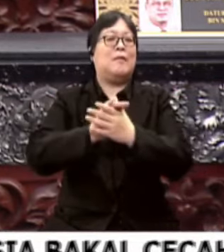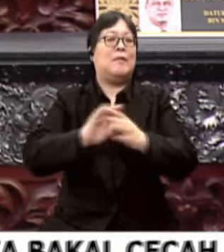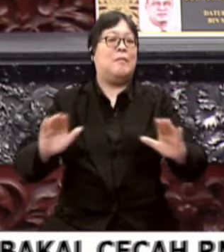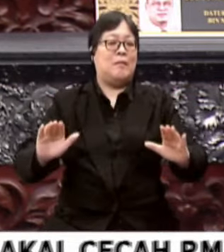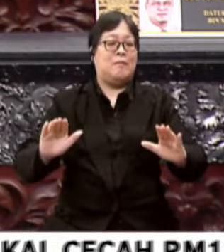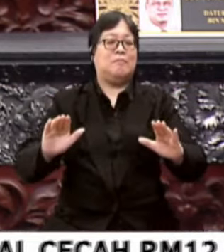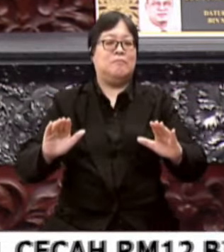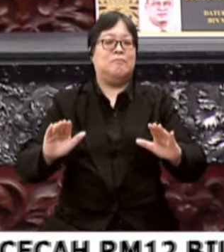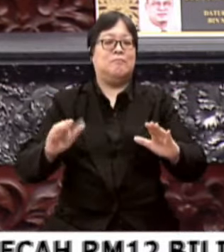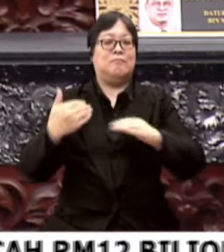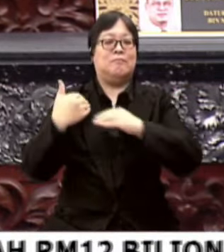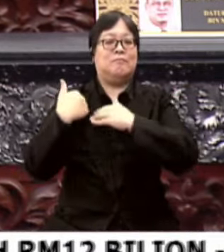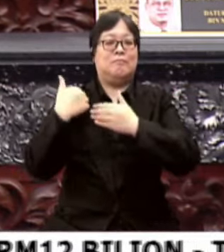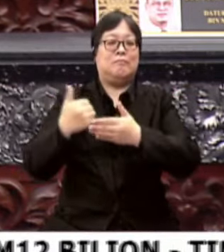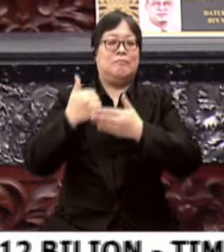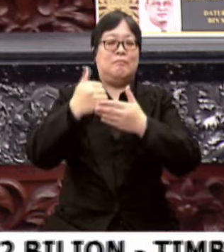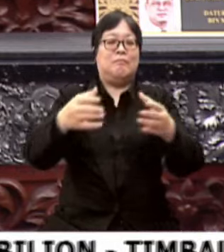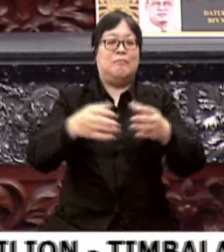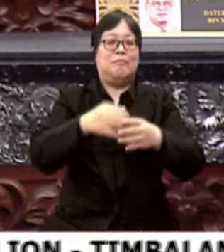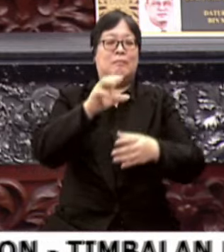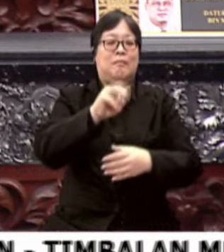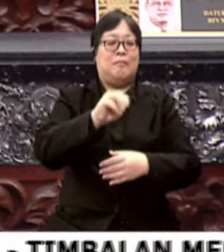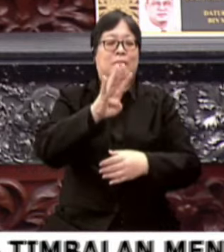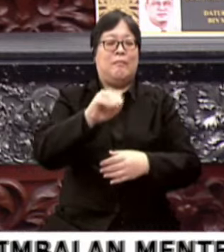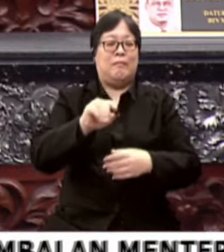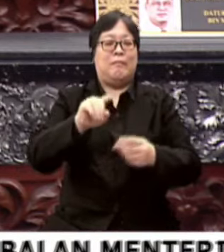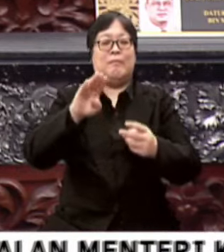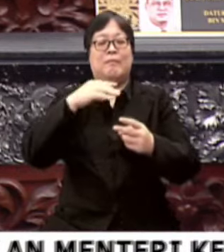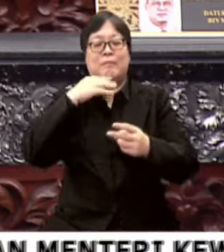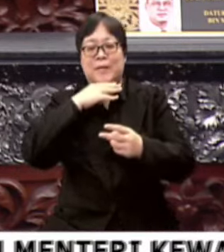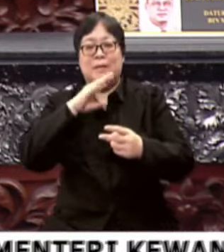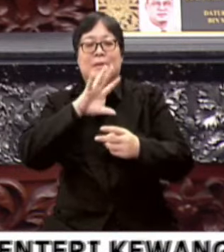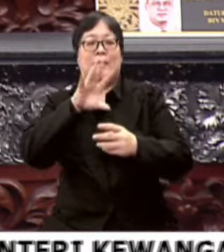menampung golongan putih dan beliau